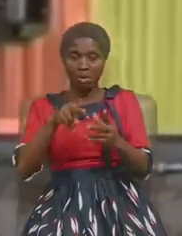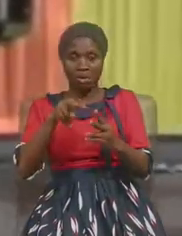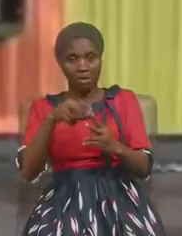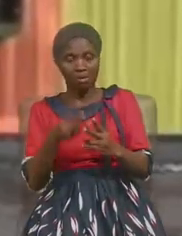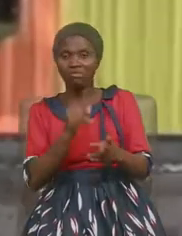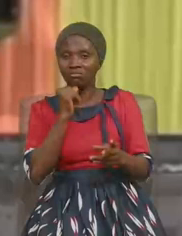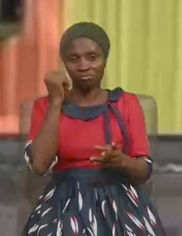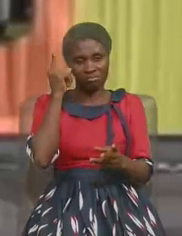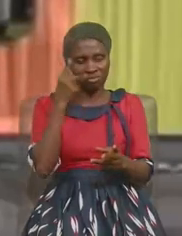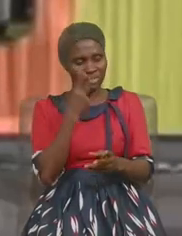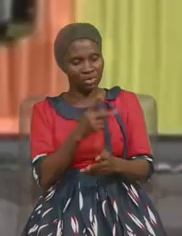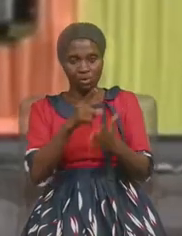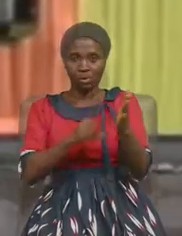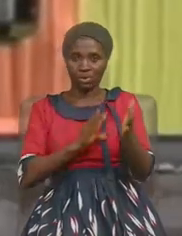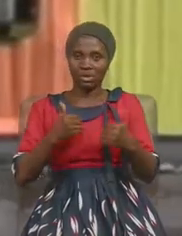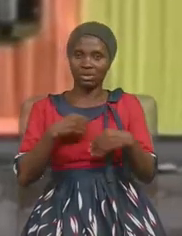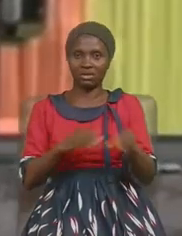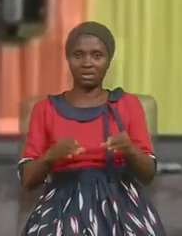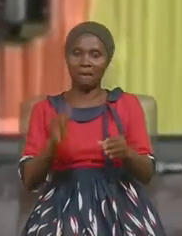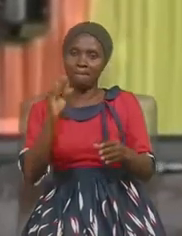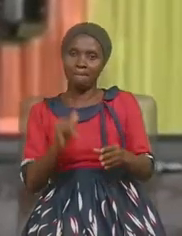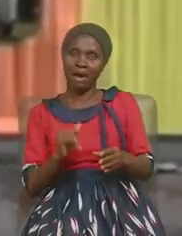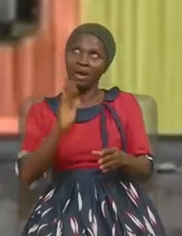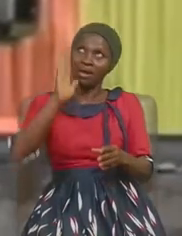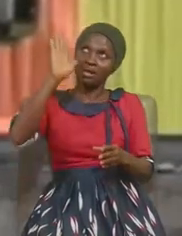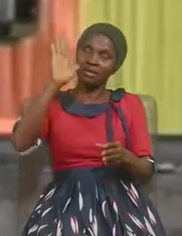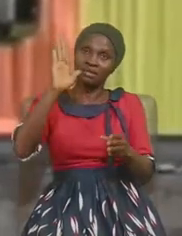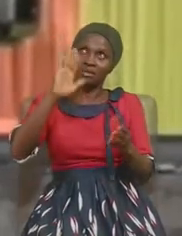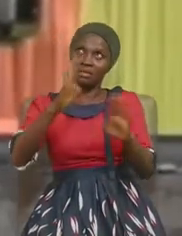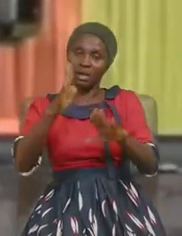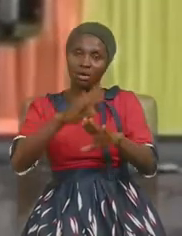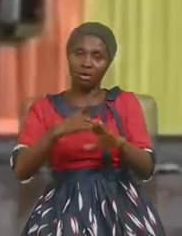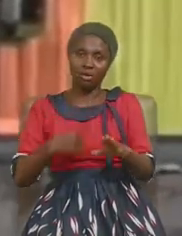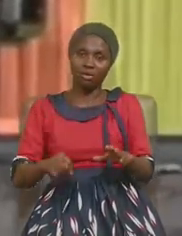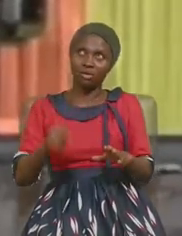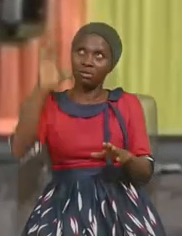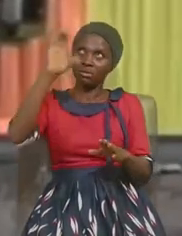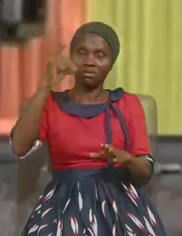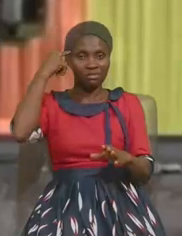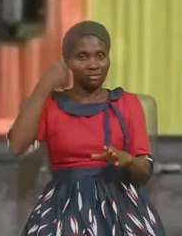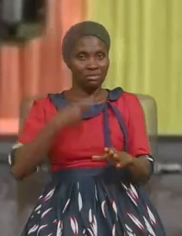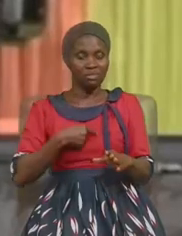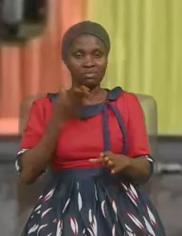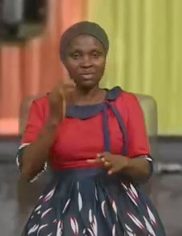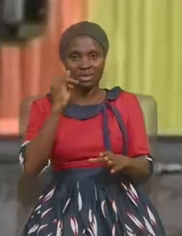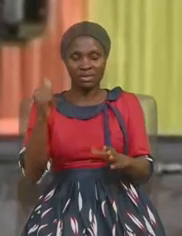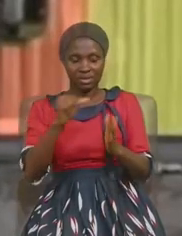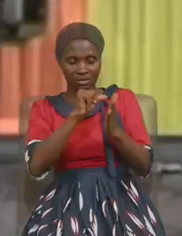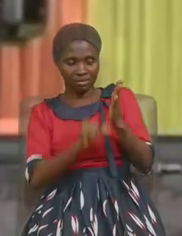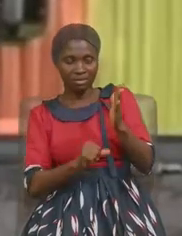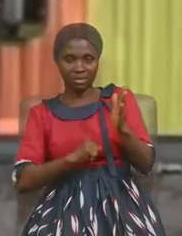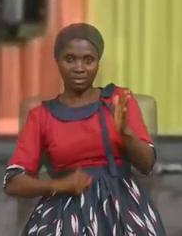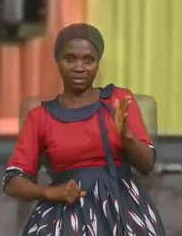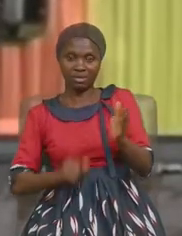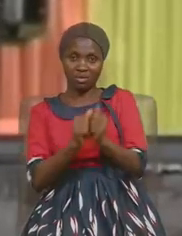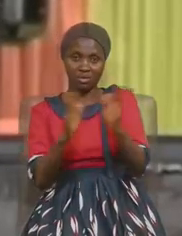fait par sa mort sur la croix du calvaire pour moi. Alors, il y a une circoncision sans, qui n'est pas